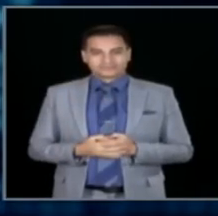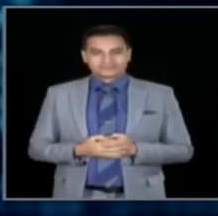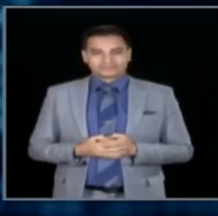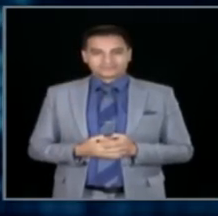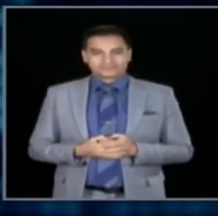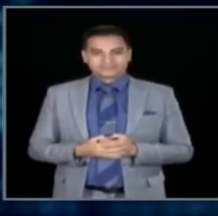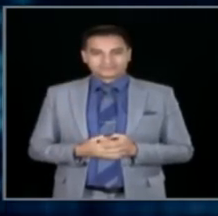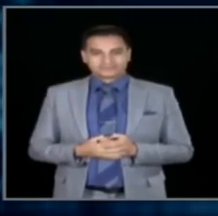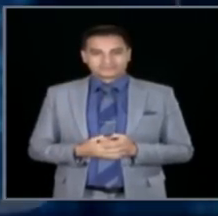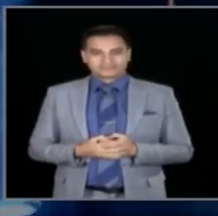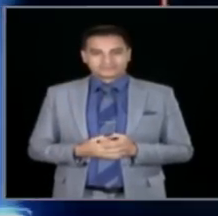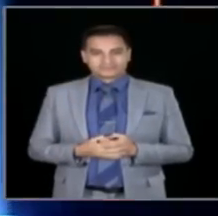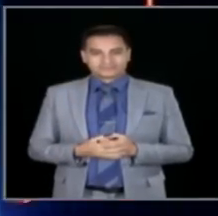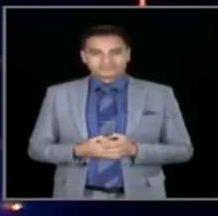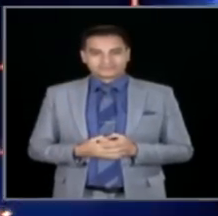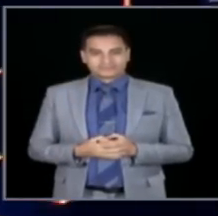تحت الضغط.